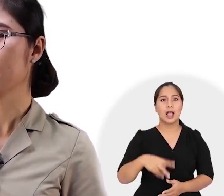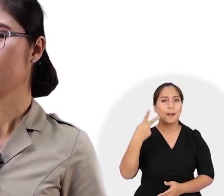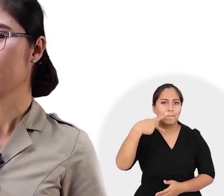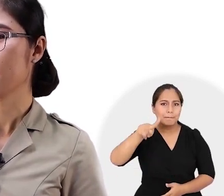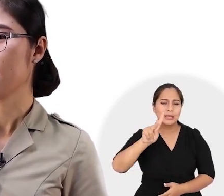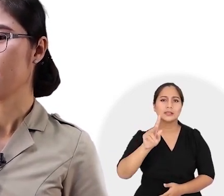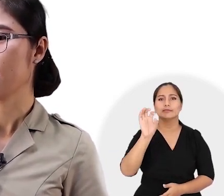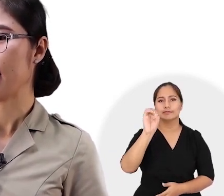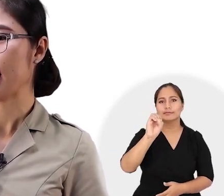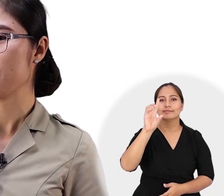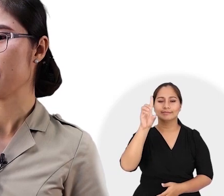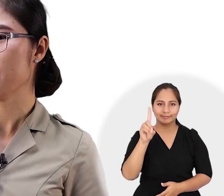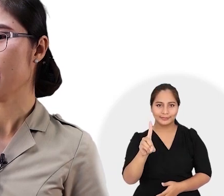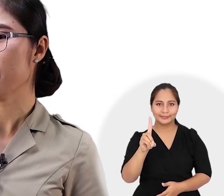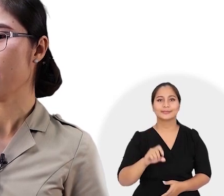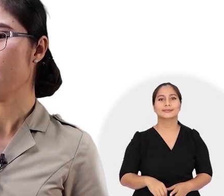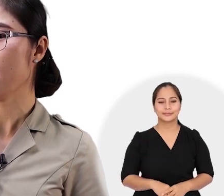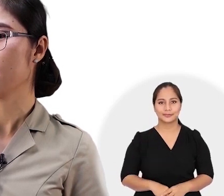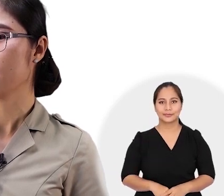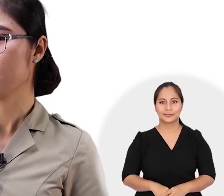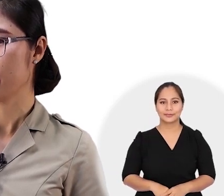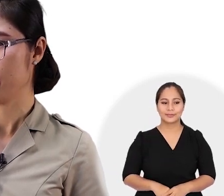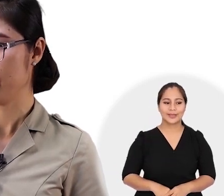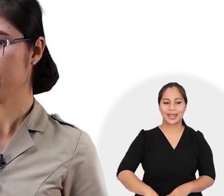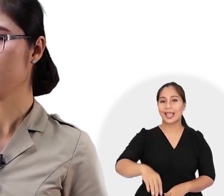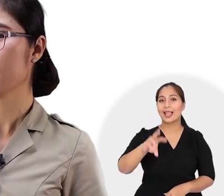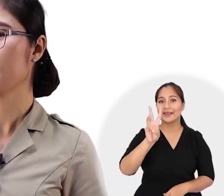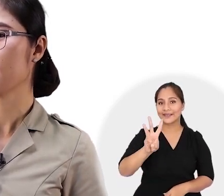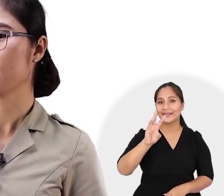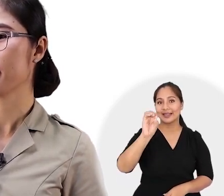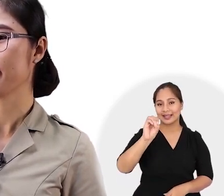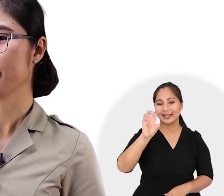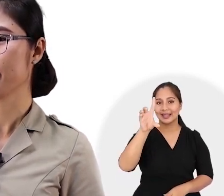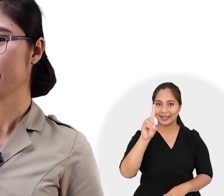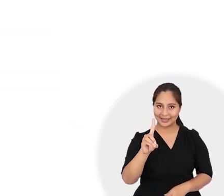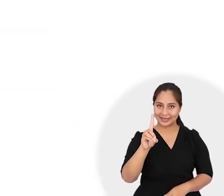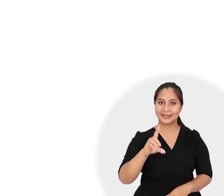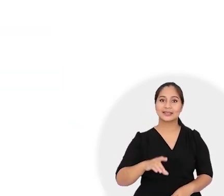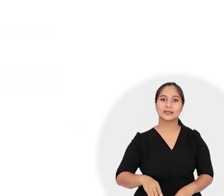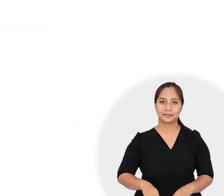ษและคำศัพท์นี้อ่านว่า วิด